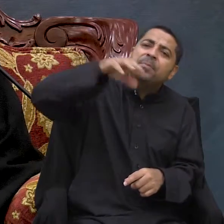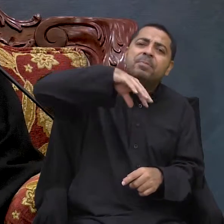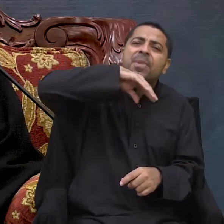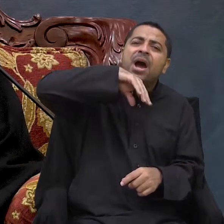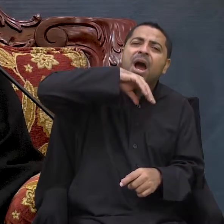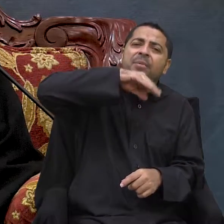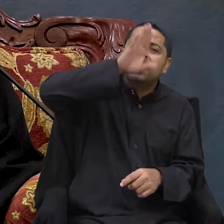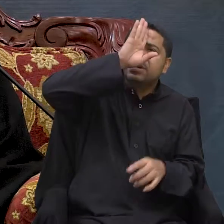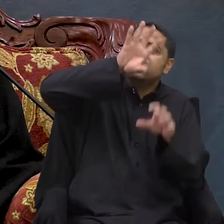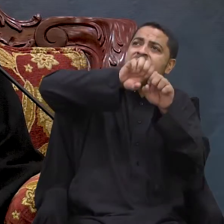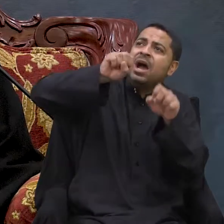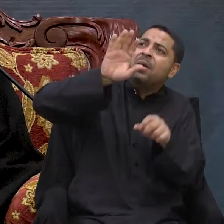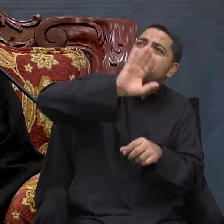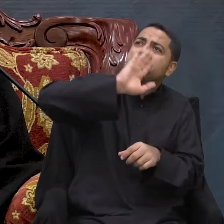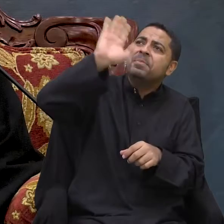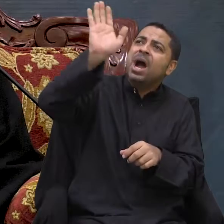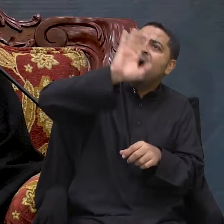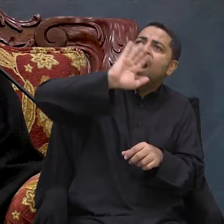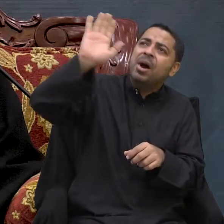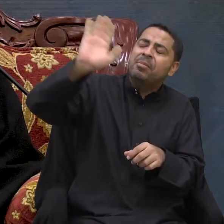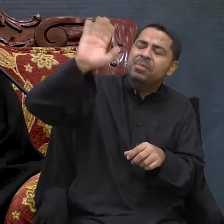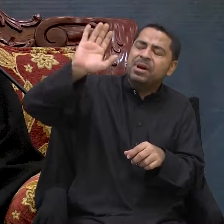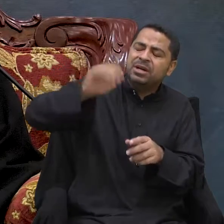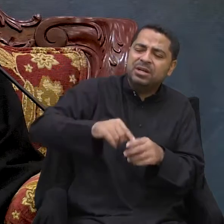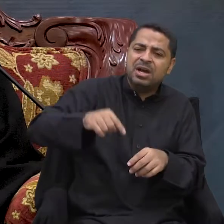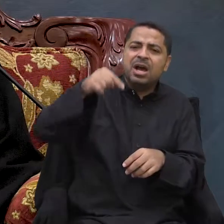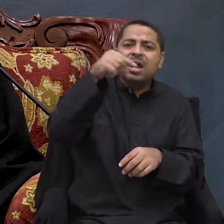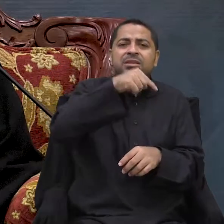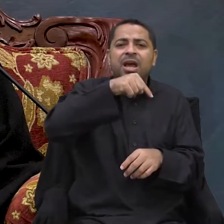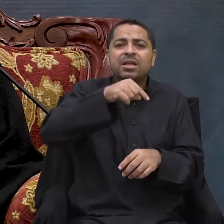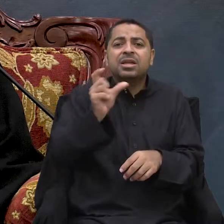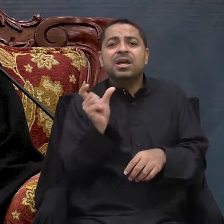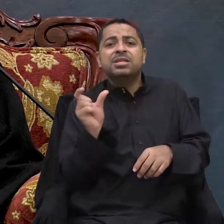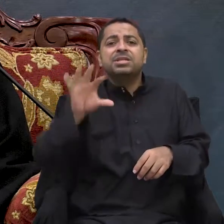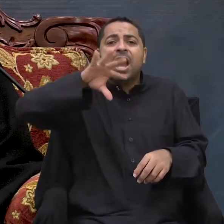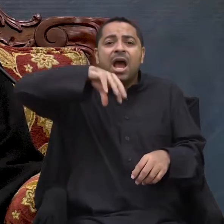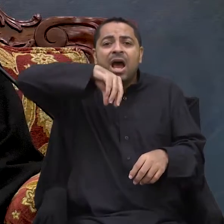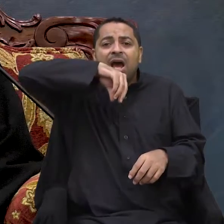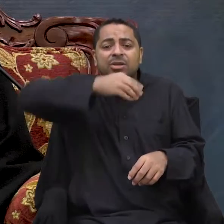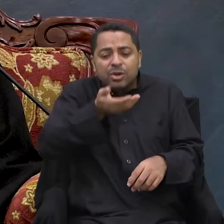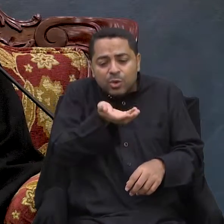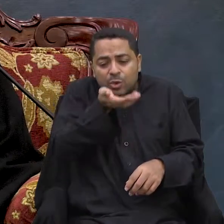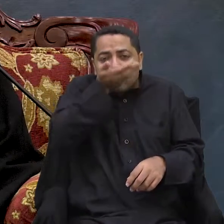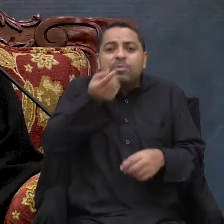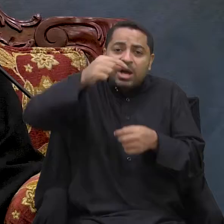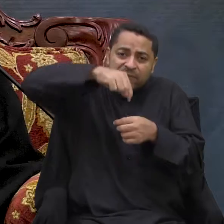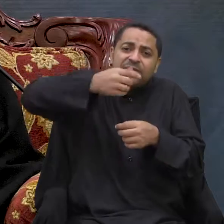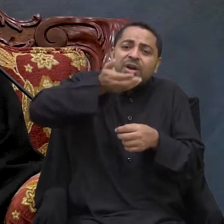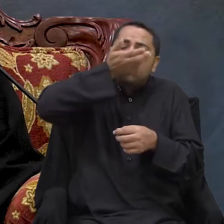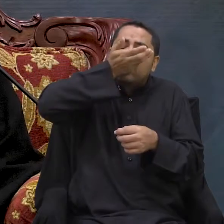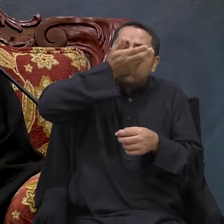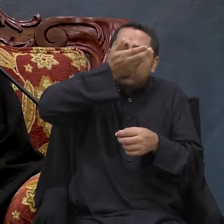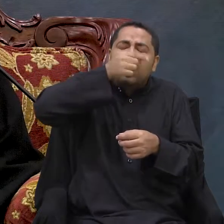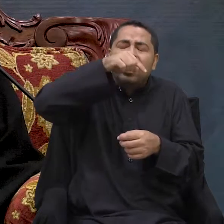أبا عليك مني السلام، هذا جدي قد سقاني بكأسه